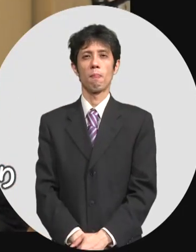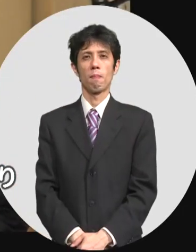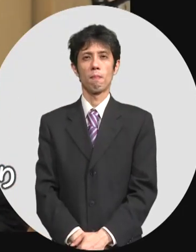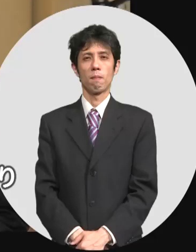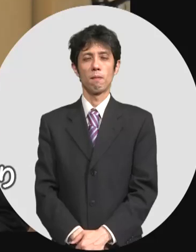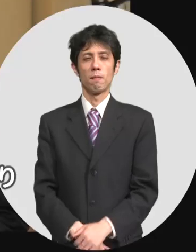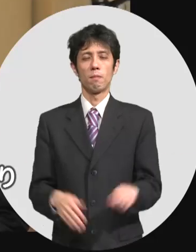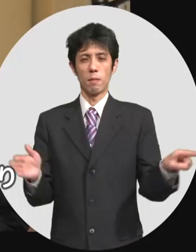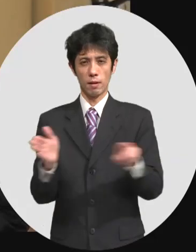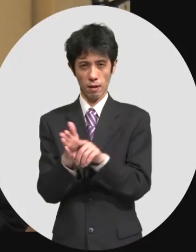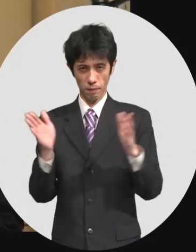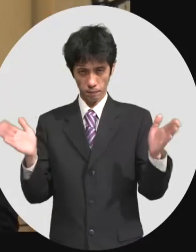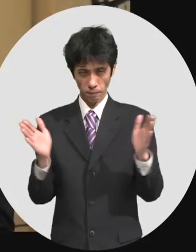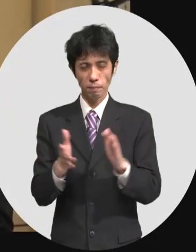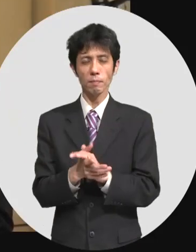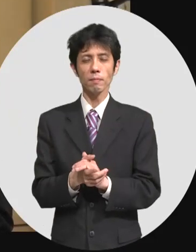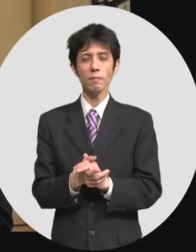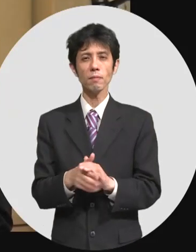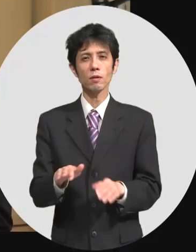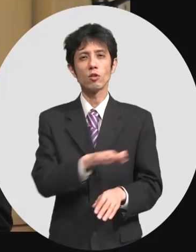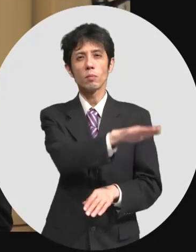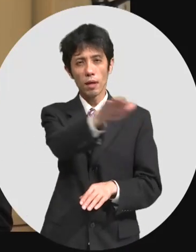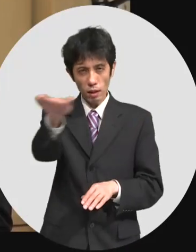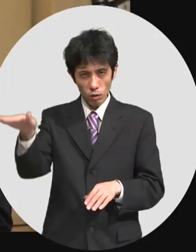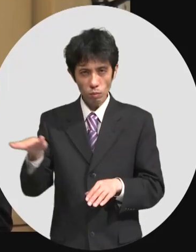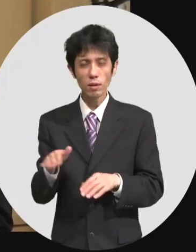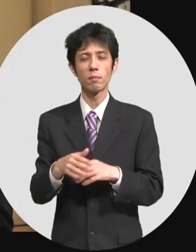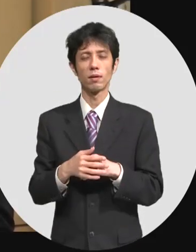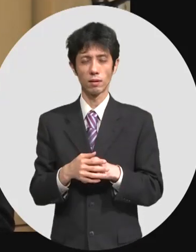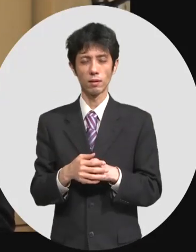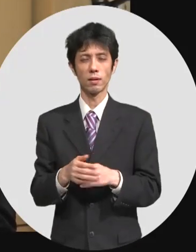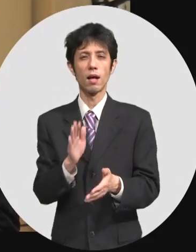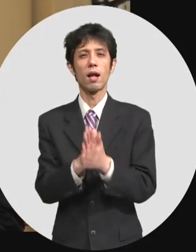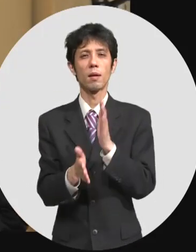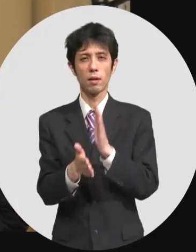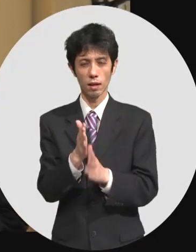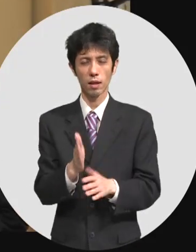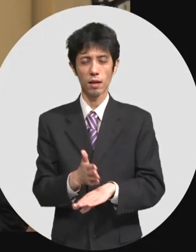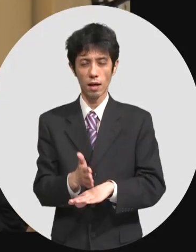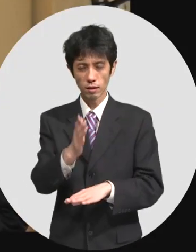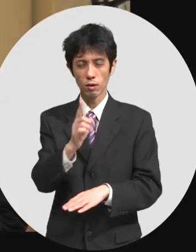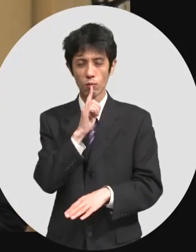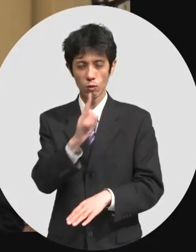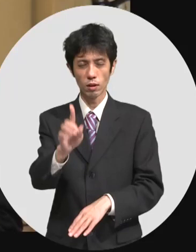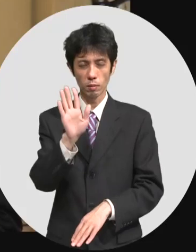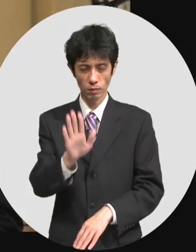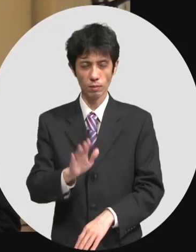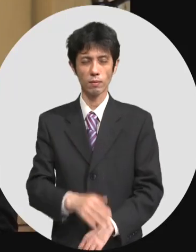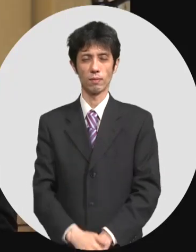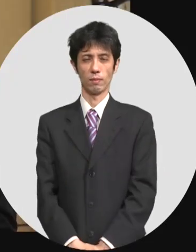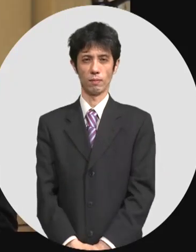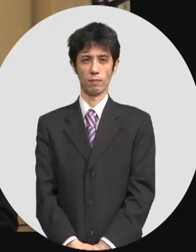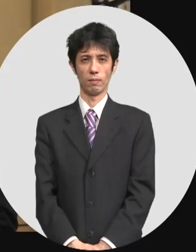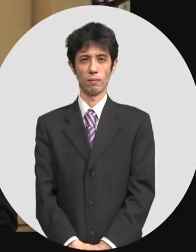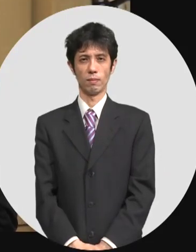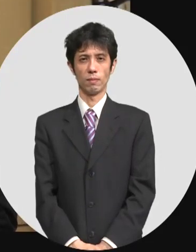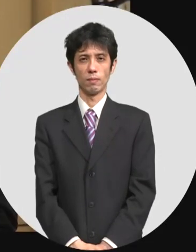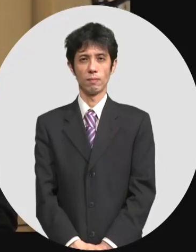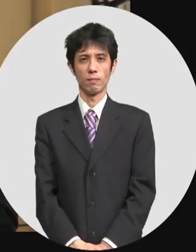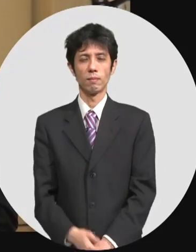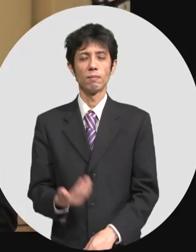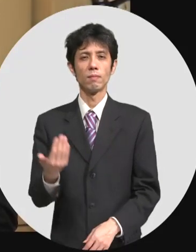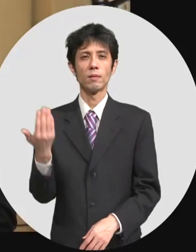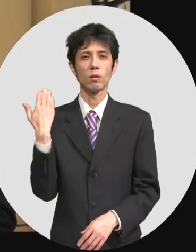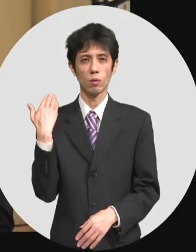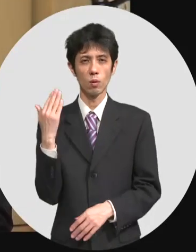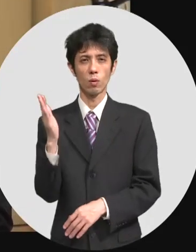下がってきておるということで、この間のご協力いただきましたすべての皆様に改めて感謝を申し上げたいと思います。